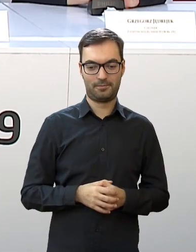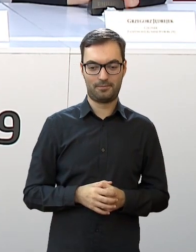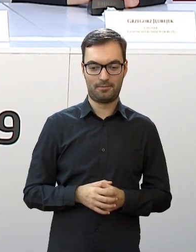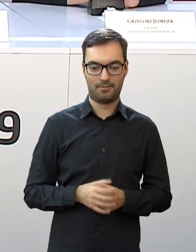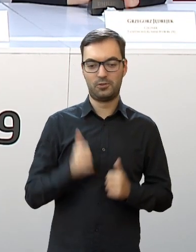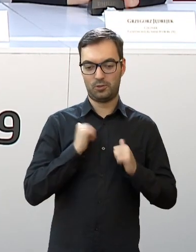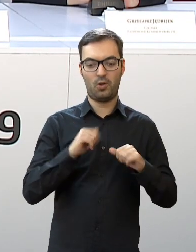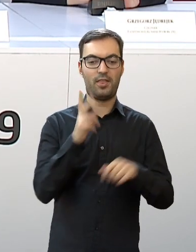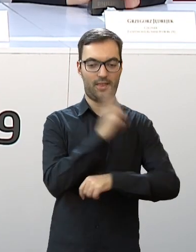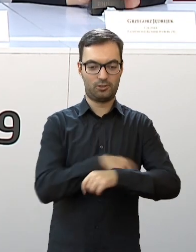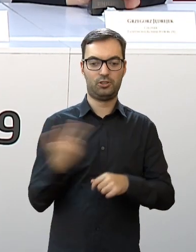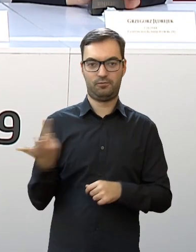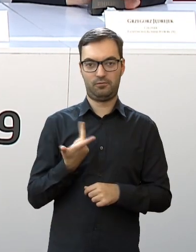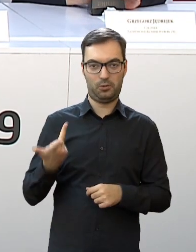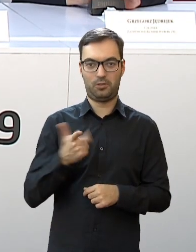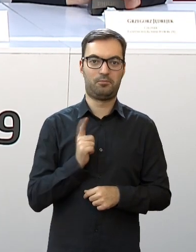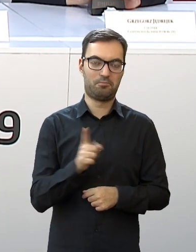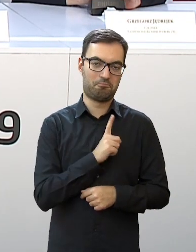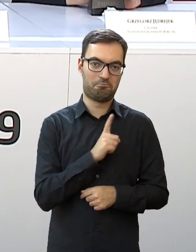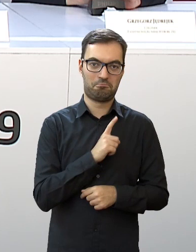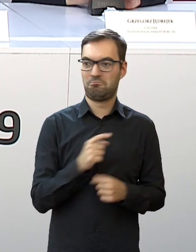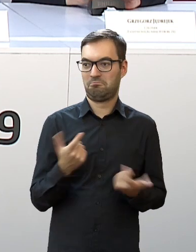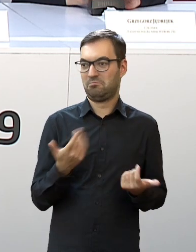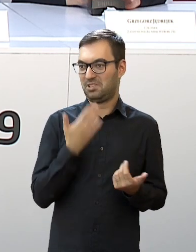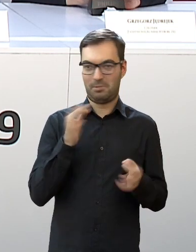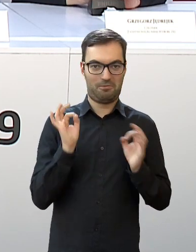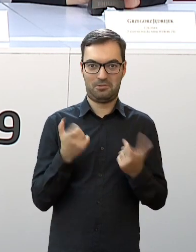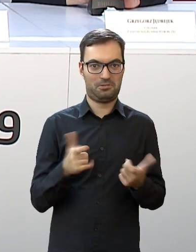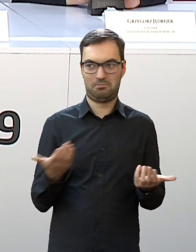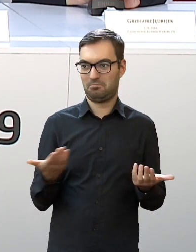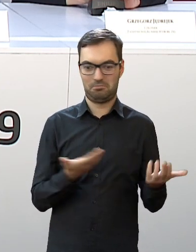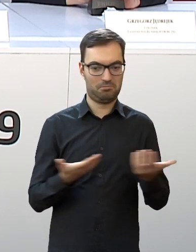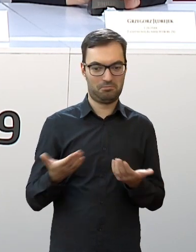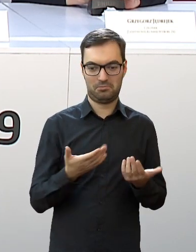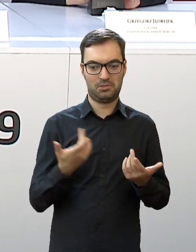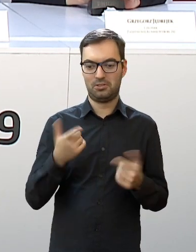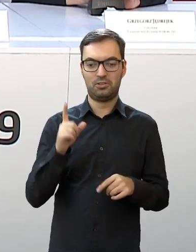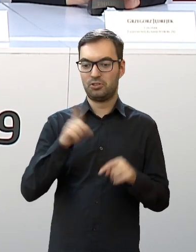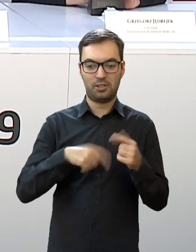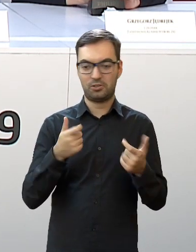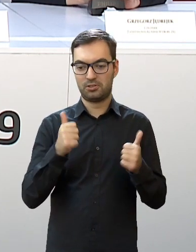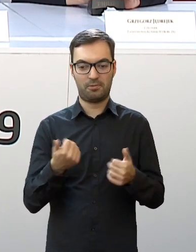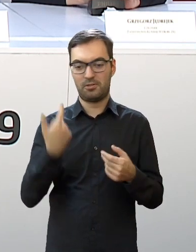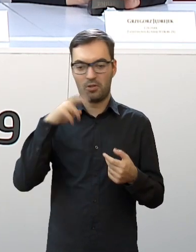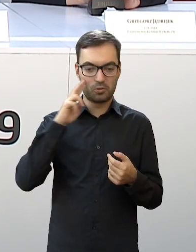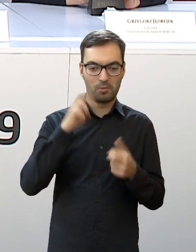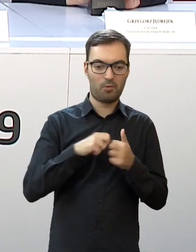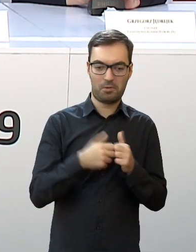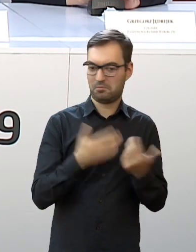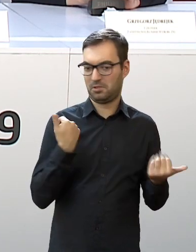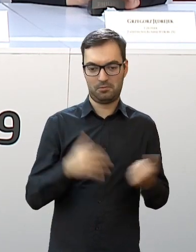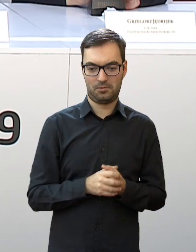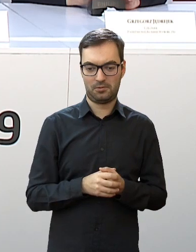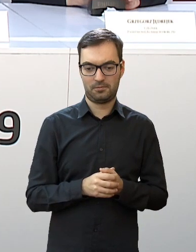spokojny dyżur, trzech nas dyżurowało. Praktycznie nie było sygnałów, które by świadczyło o tym, że komisje czegoś nie rozumieją, że jakieś problemy